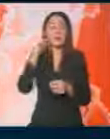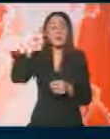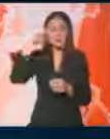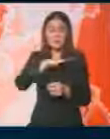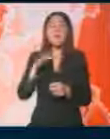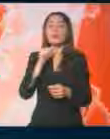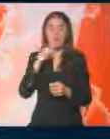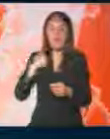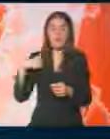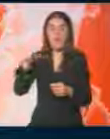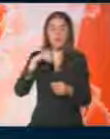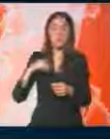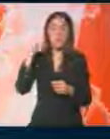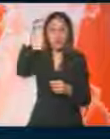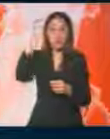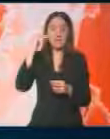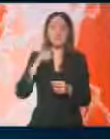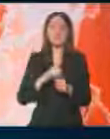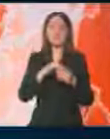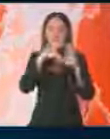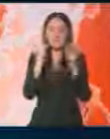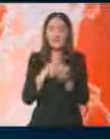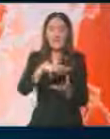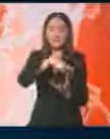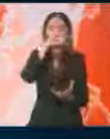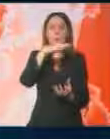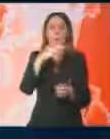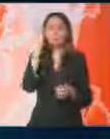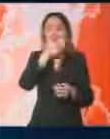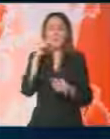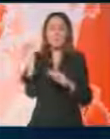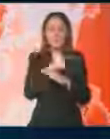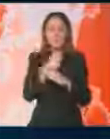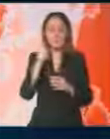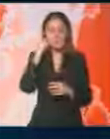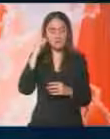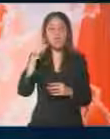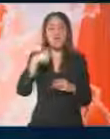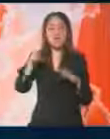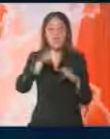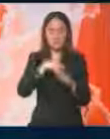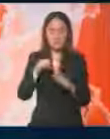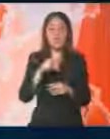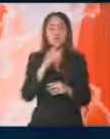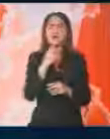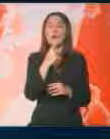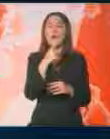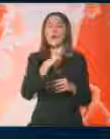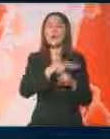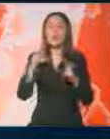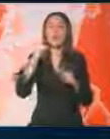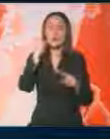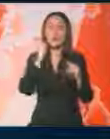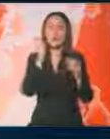nego i za nas odrasle. Sve korpe po školi su prazne, znači reciklaža pun pogodak.